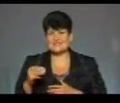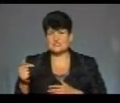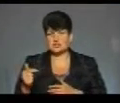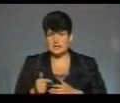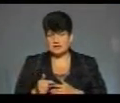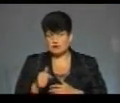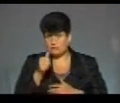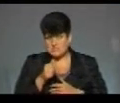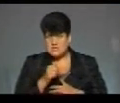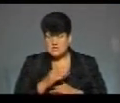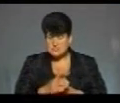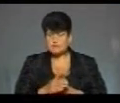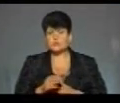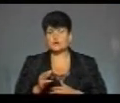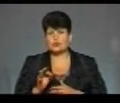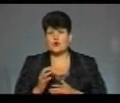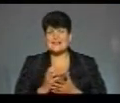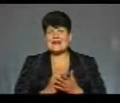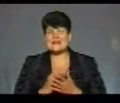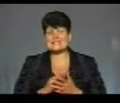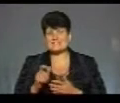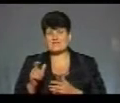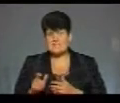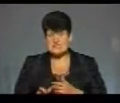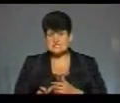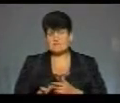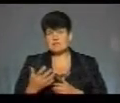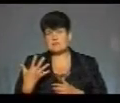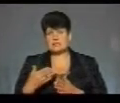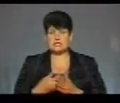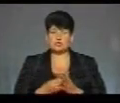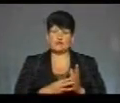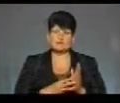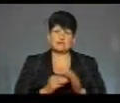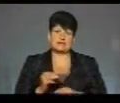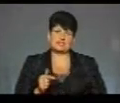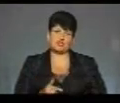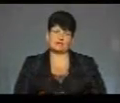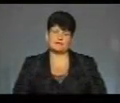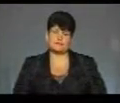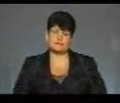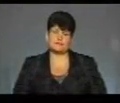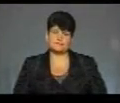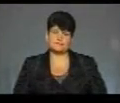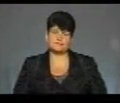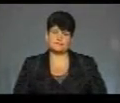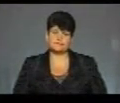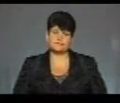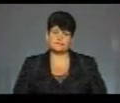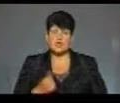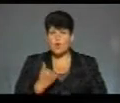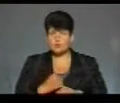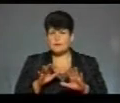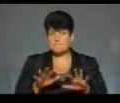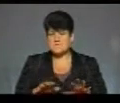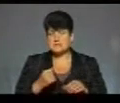То за місяць. За місяць, так. Да, то резервіст від 5 до 8 тисяч гривень. Ну, але, власне, основне місце